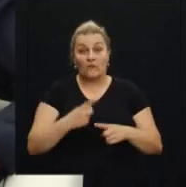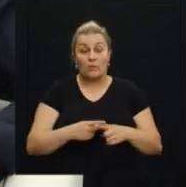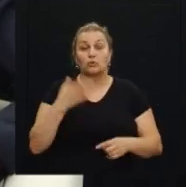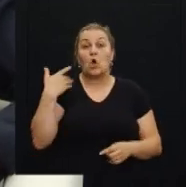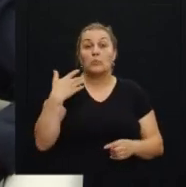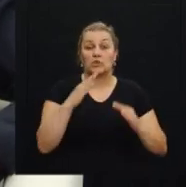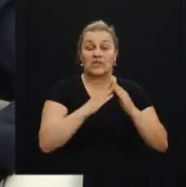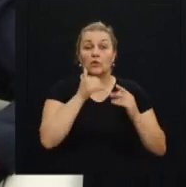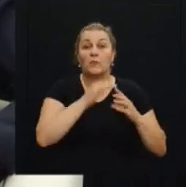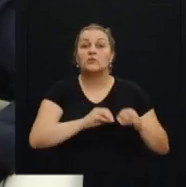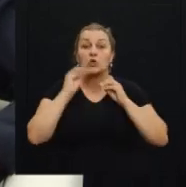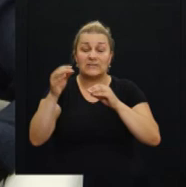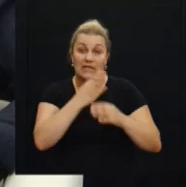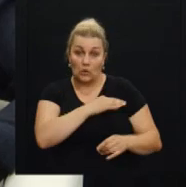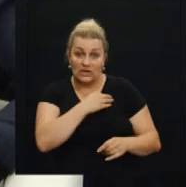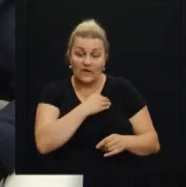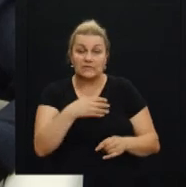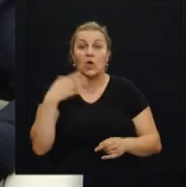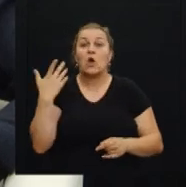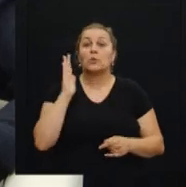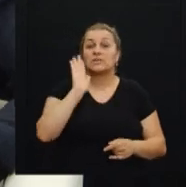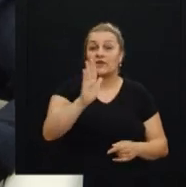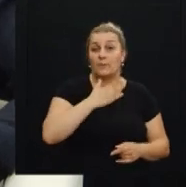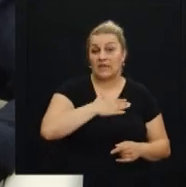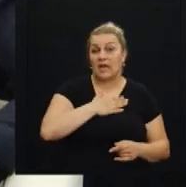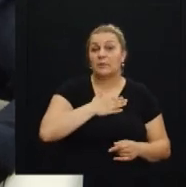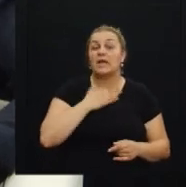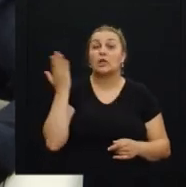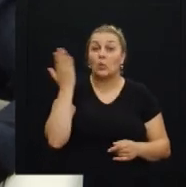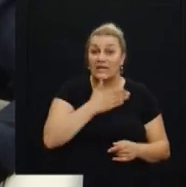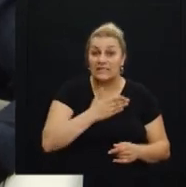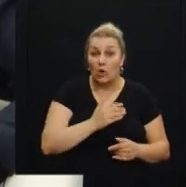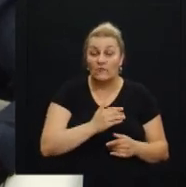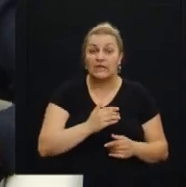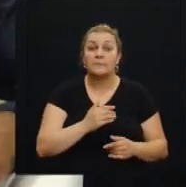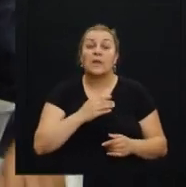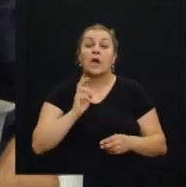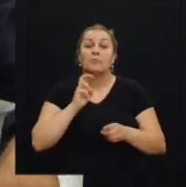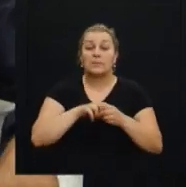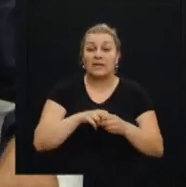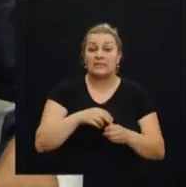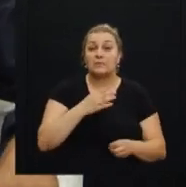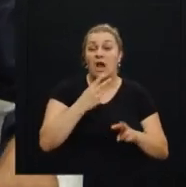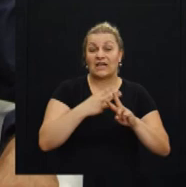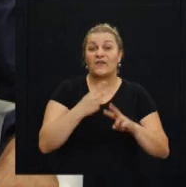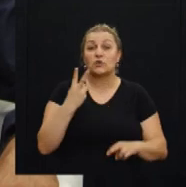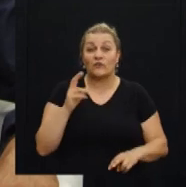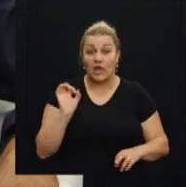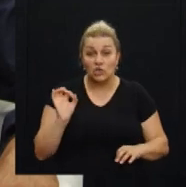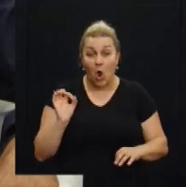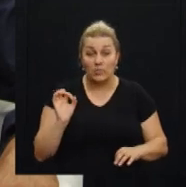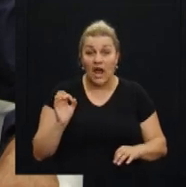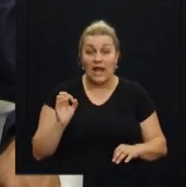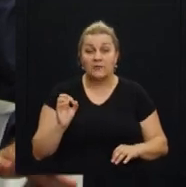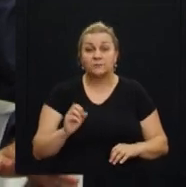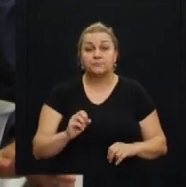Pozdrav domovinskoj iseljenoj Hrvatskoj, pozdrav vama, dragi prijatelji u Hercegovini, jasno pripadnicima Hrvatskog vijeća